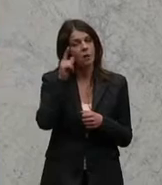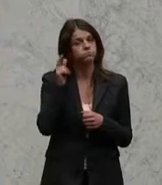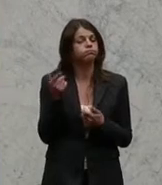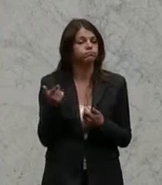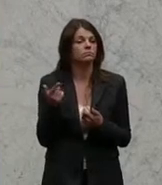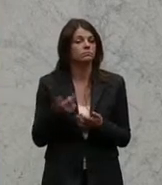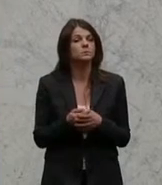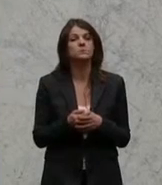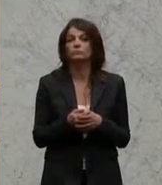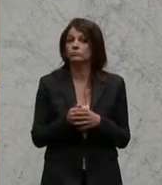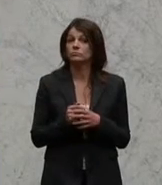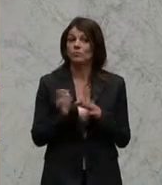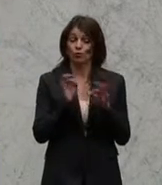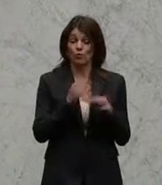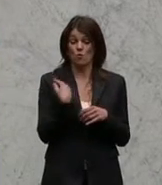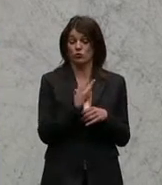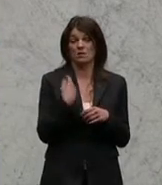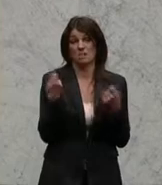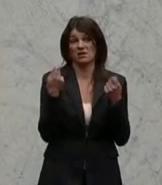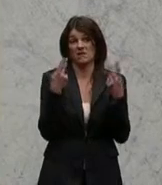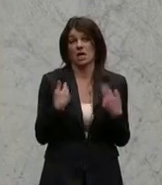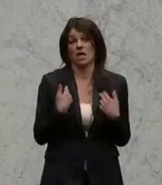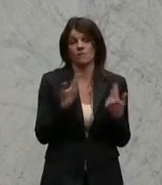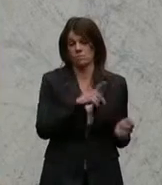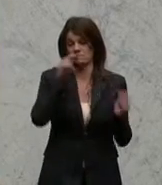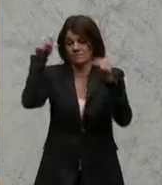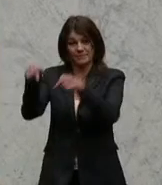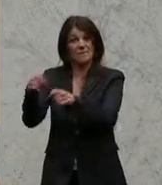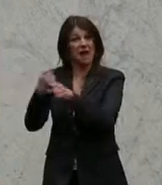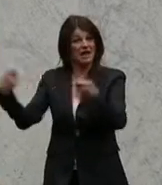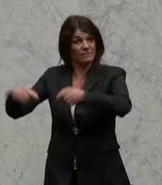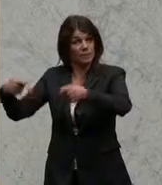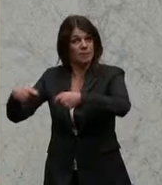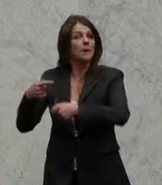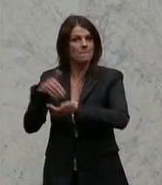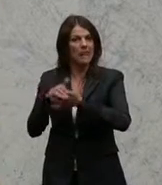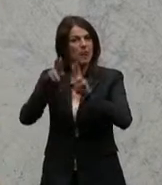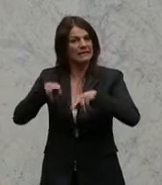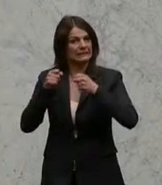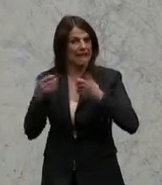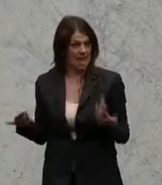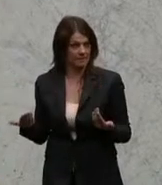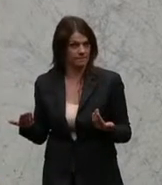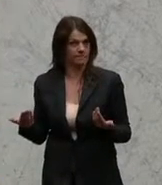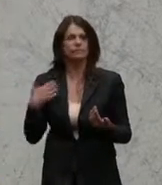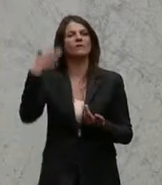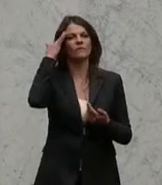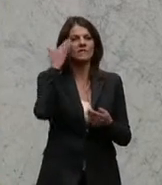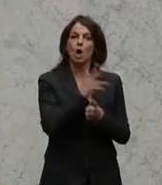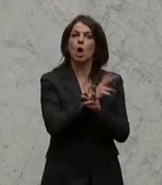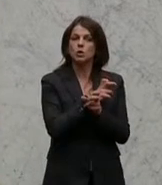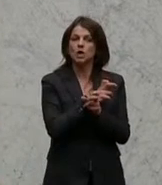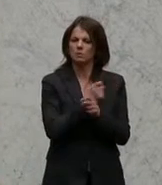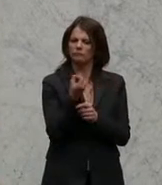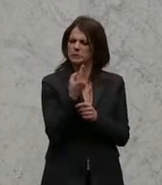Sinne unserer Betriebe, die unten investieren, dass sie Rechtssicherheit haben. Wir wissen, Österreich hat mit